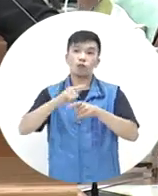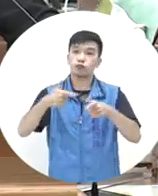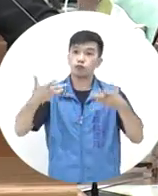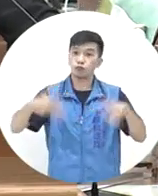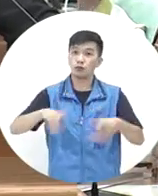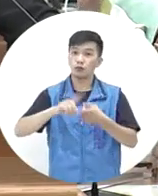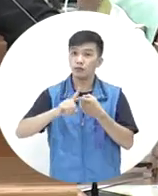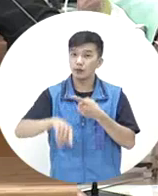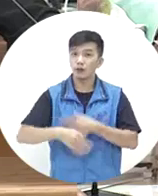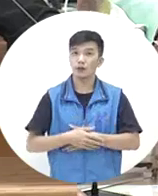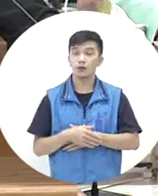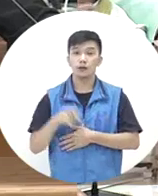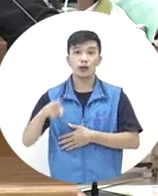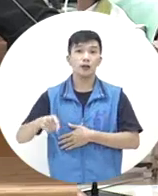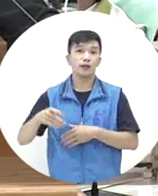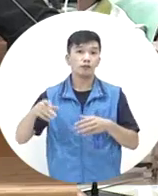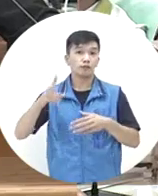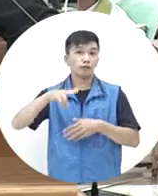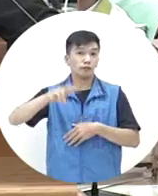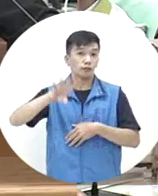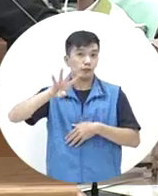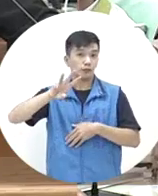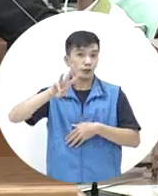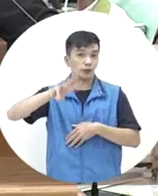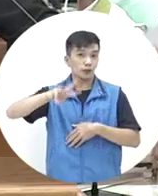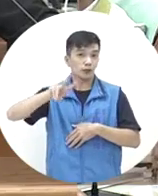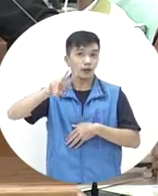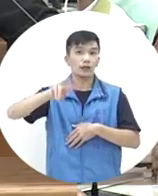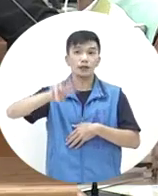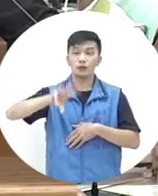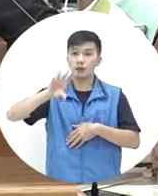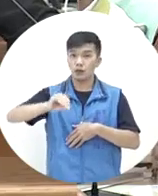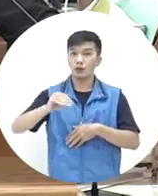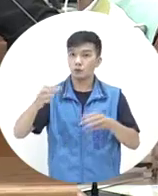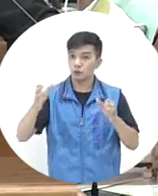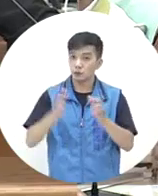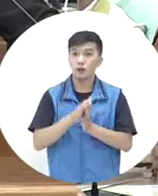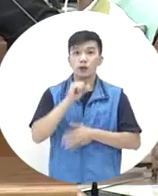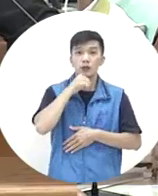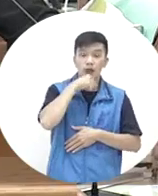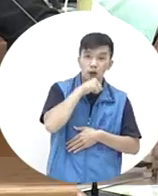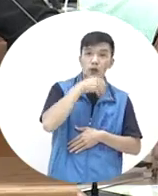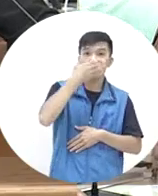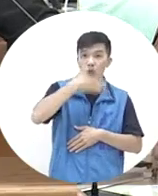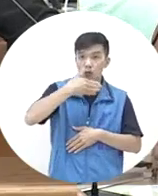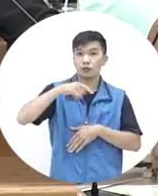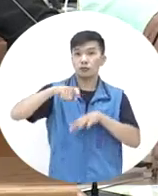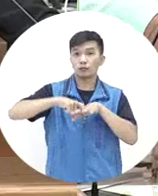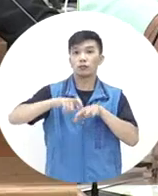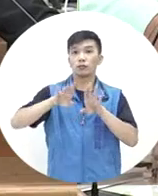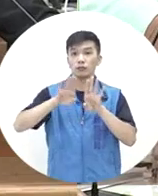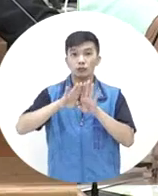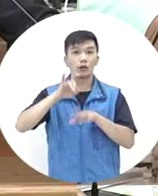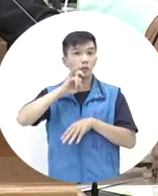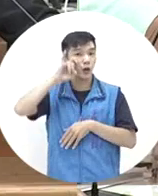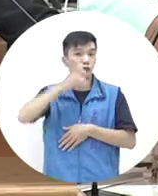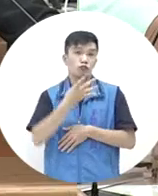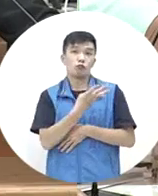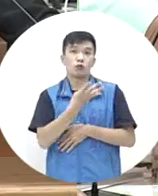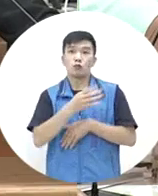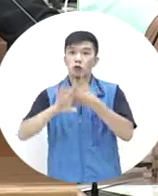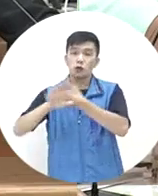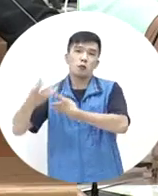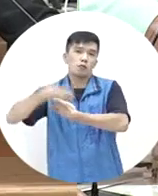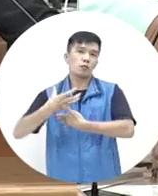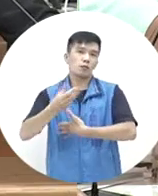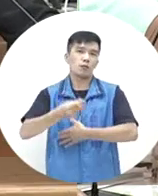对不对？ 2300万就包括台澎金马嘛， 没有包含中国嘛，对不对？ 本来就现在就没有嘛。 对